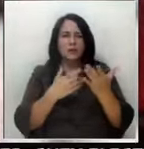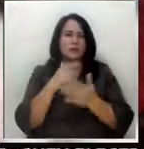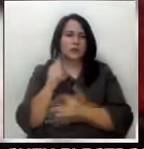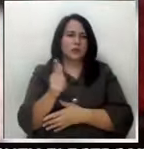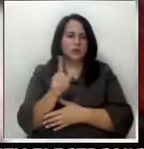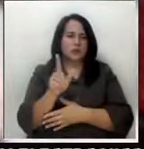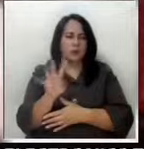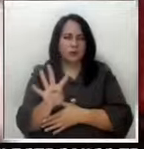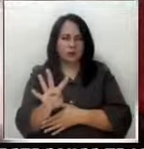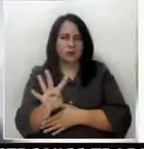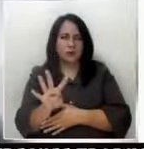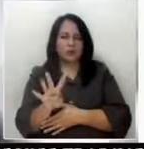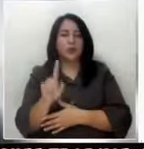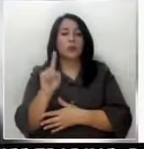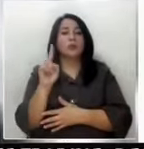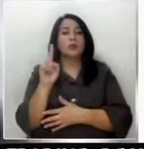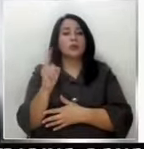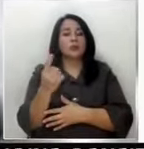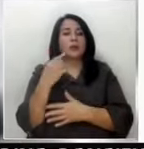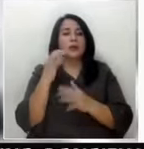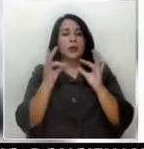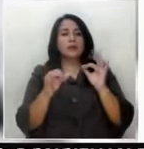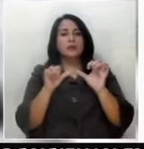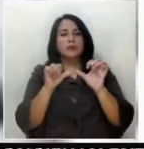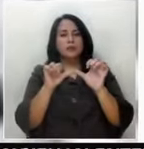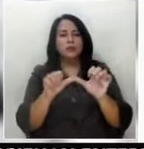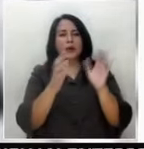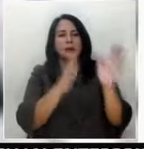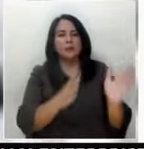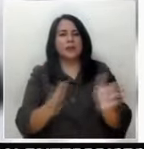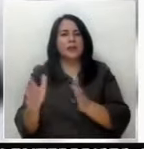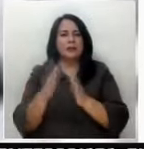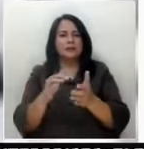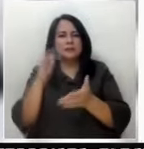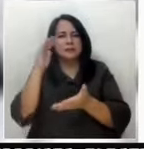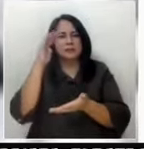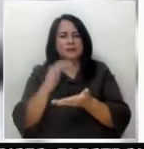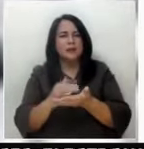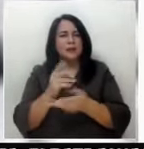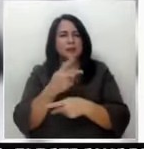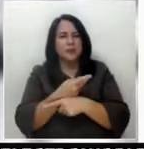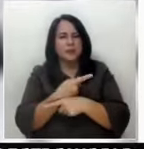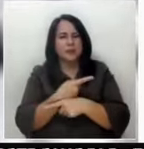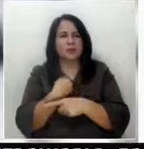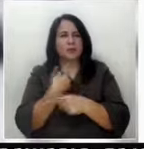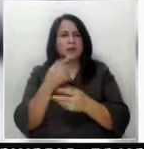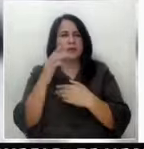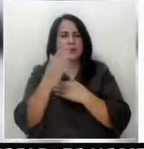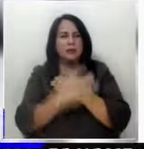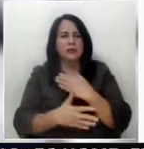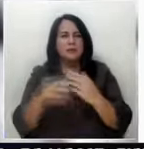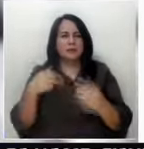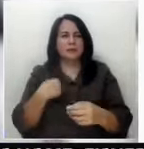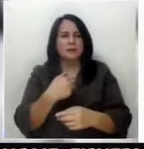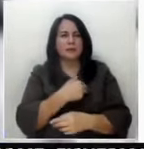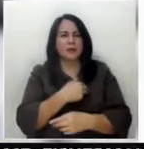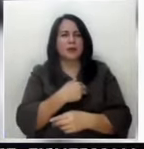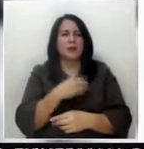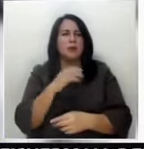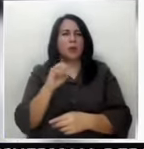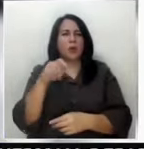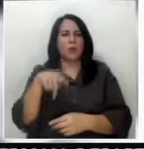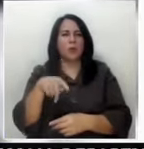Maliban na lang daw kung matuloy ang planong pagbabawas ng produksyon ng mga bansang miyembro ng OPEC+.